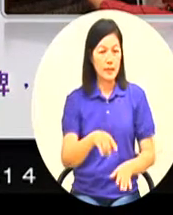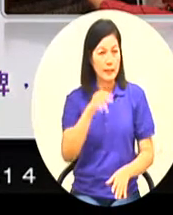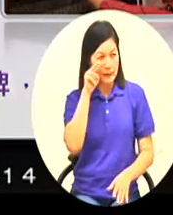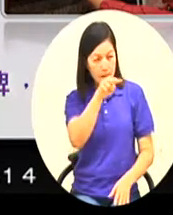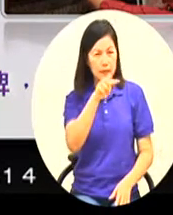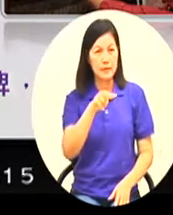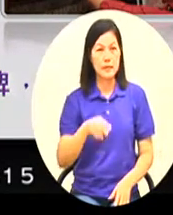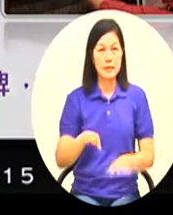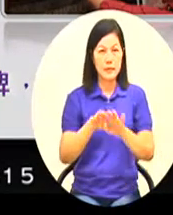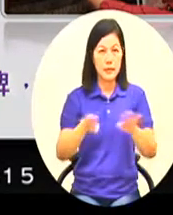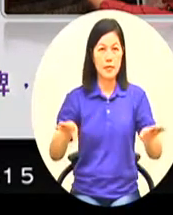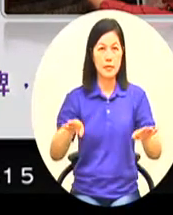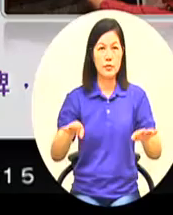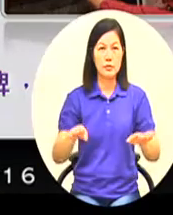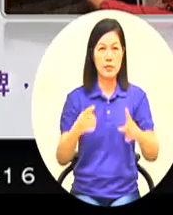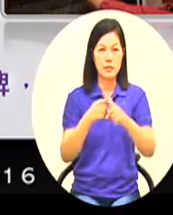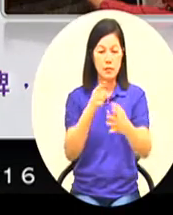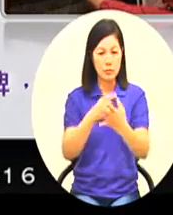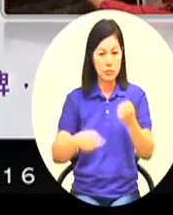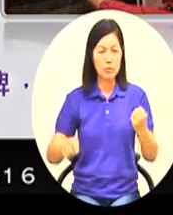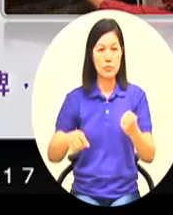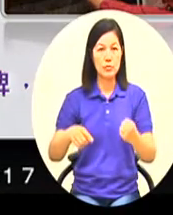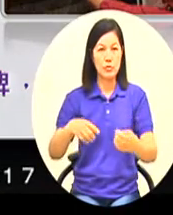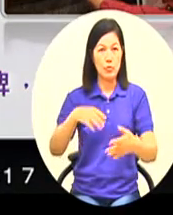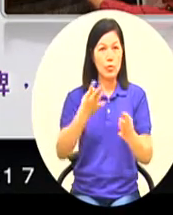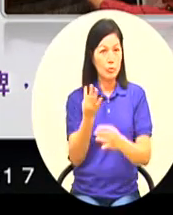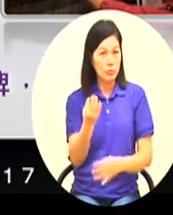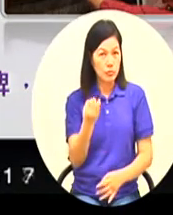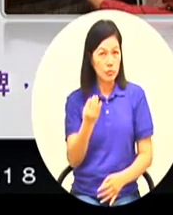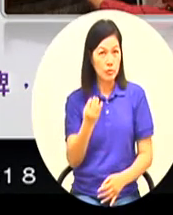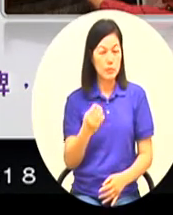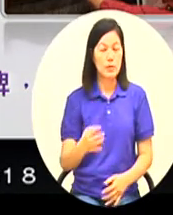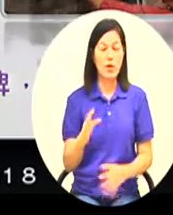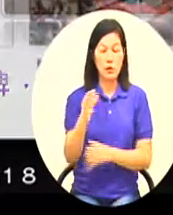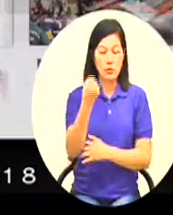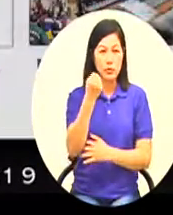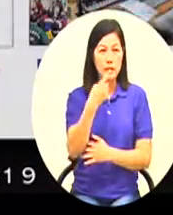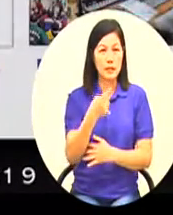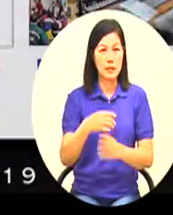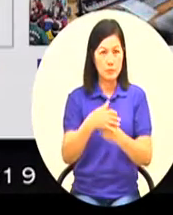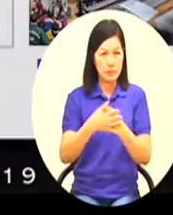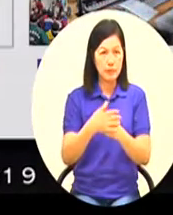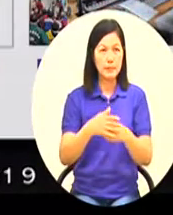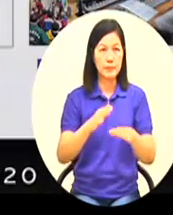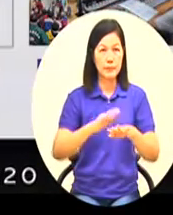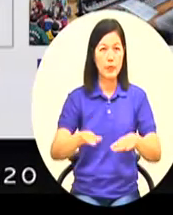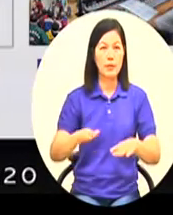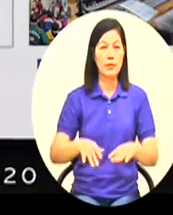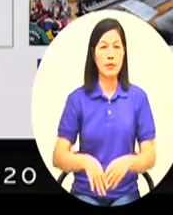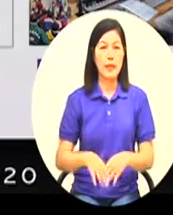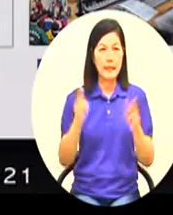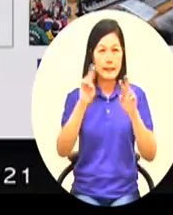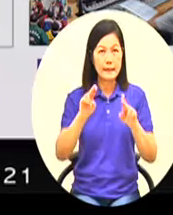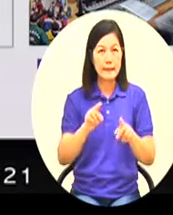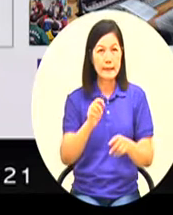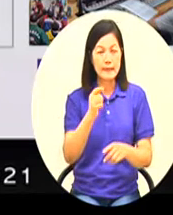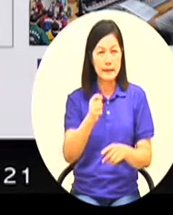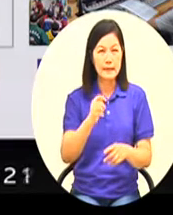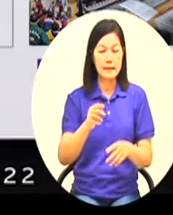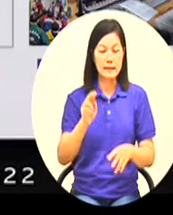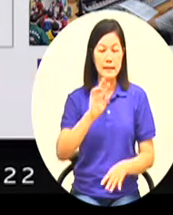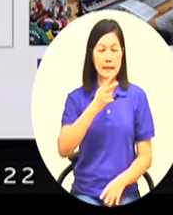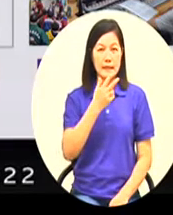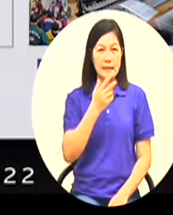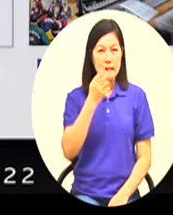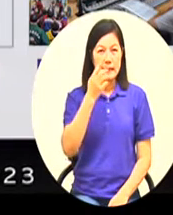安全饱和人数容量，以维护消费者权益。整合各传播媒体、电子传媒、社群网站等资源，